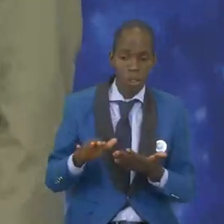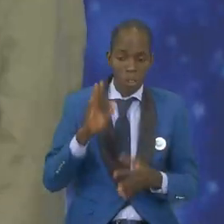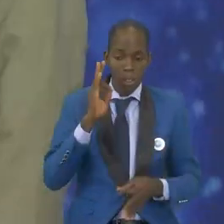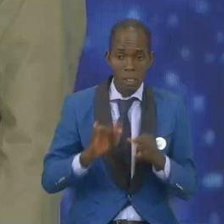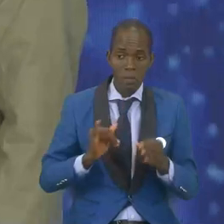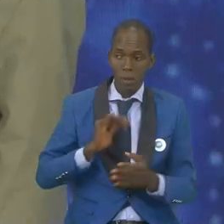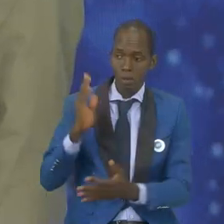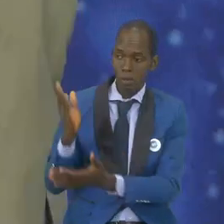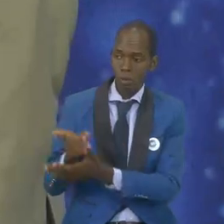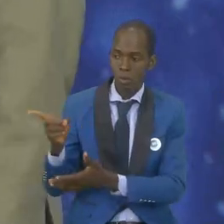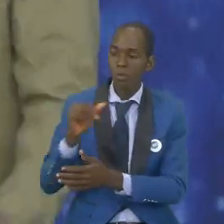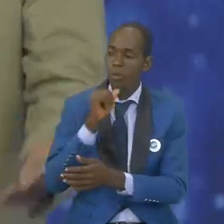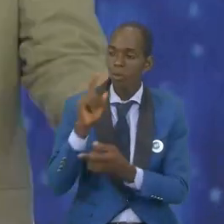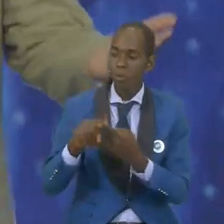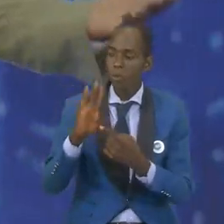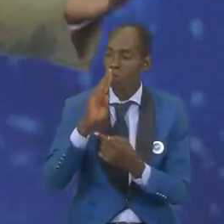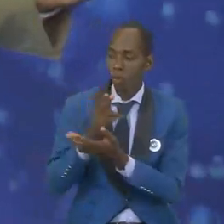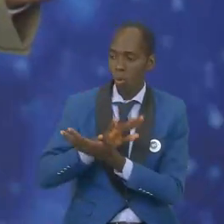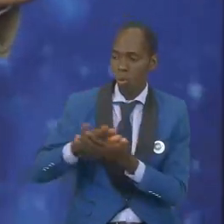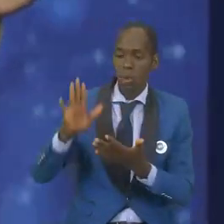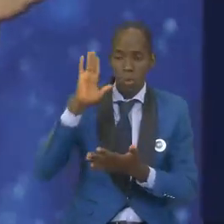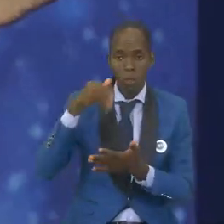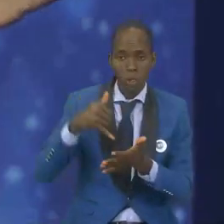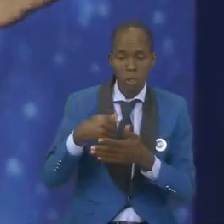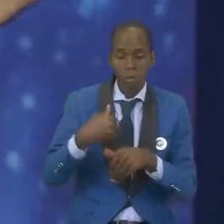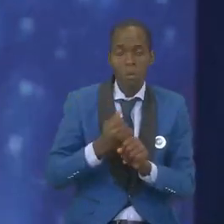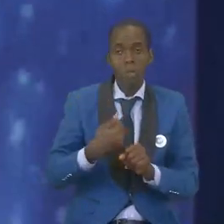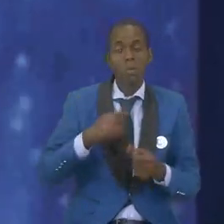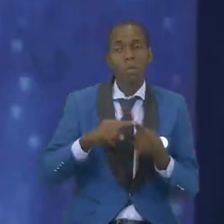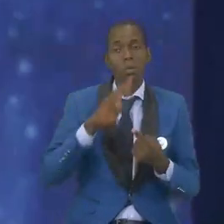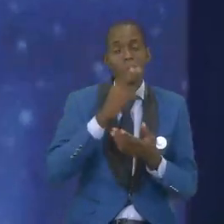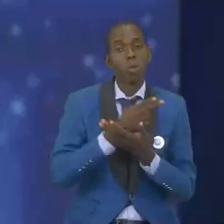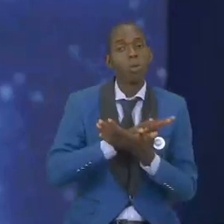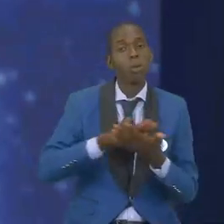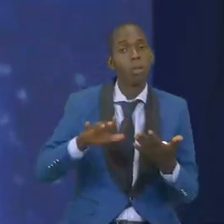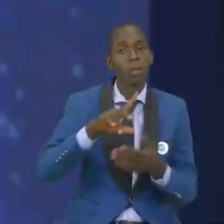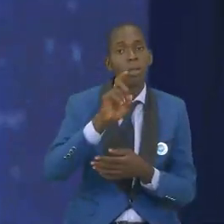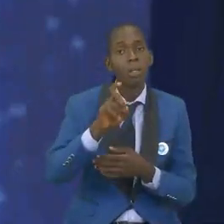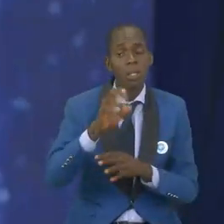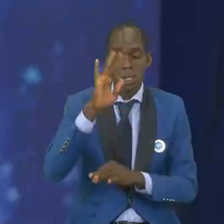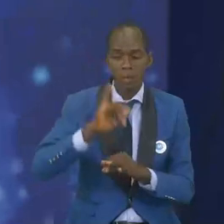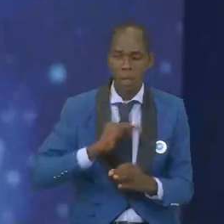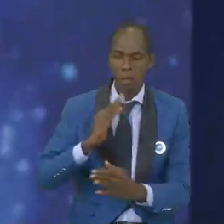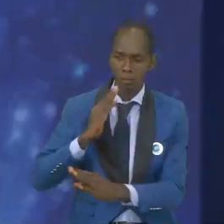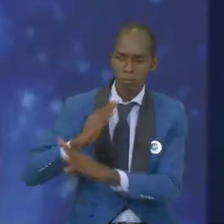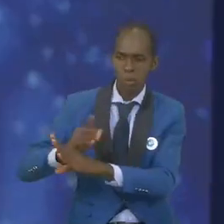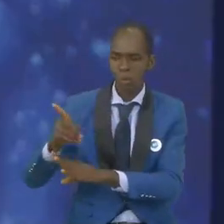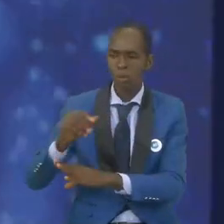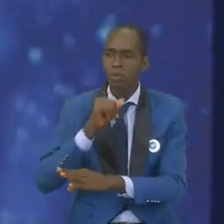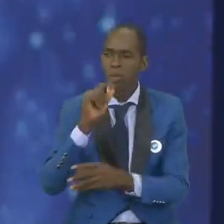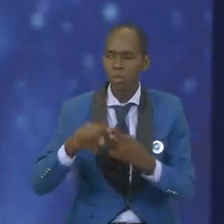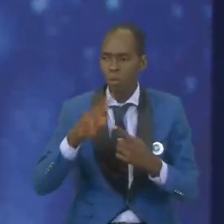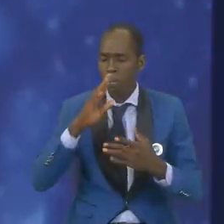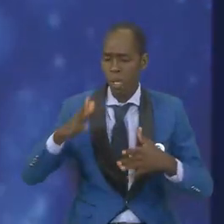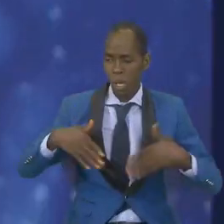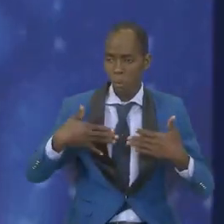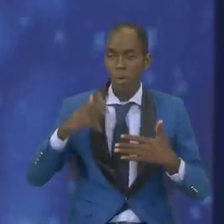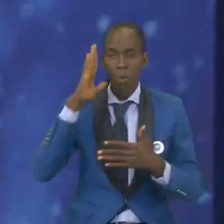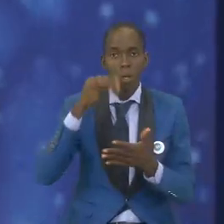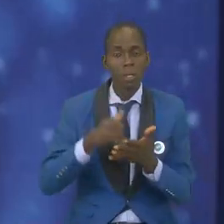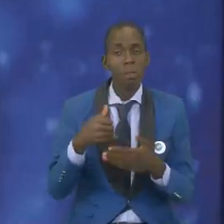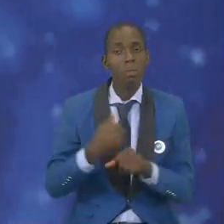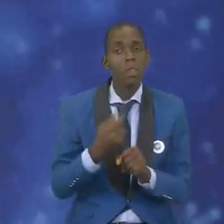d'être saint, alors cela va te rendre saint. Si je l'empêche d'être heureux, est-ce que ça va te rendre heureux? Si